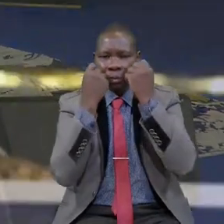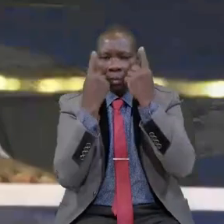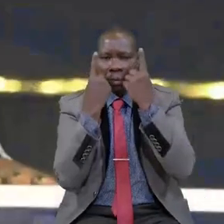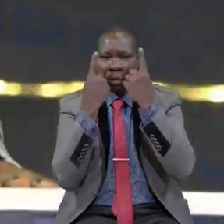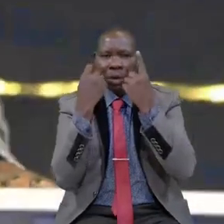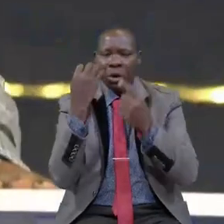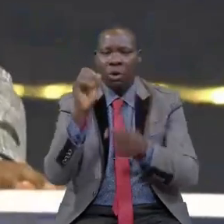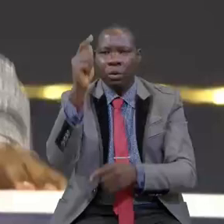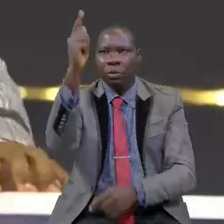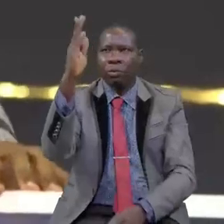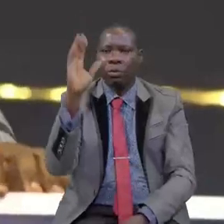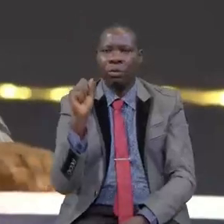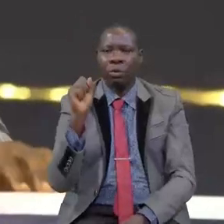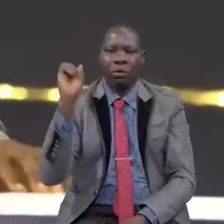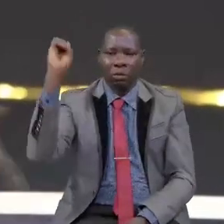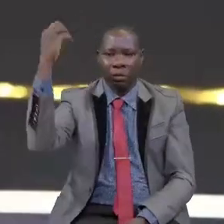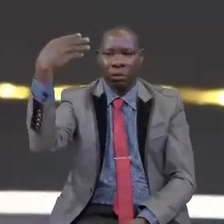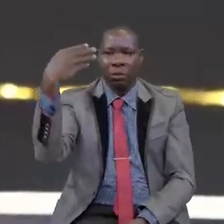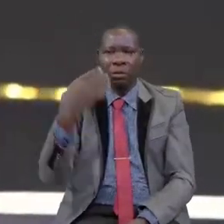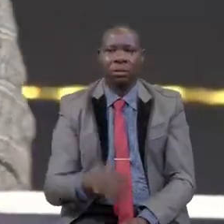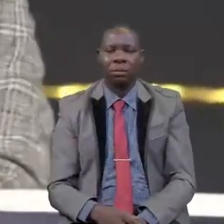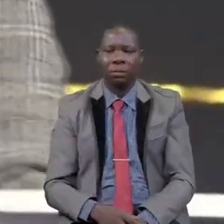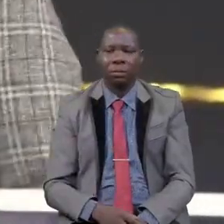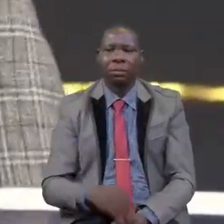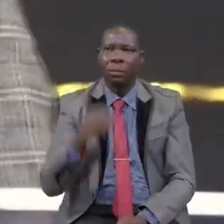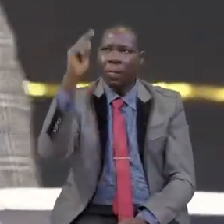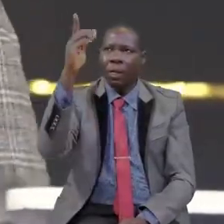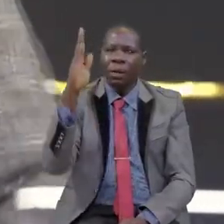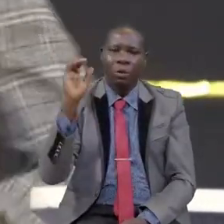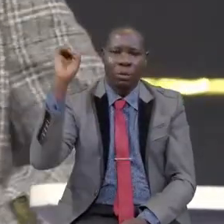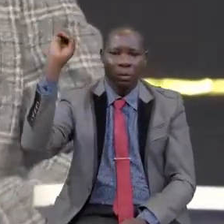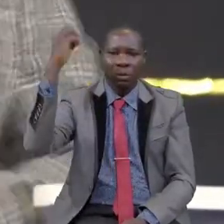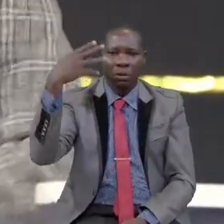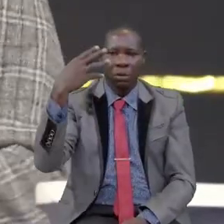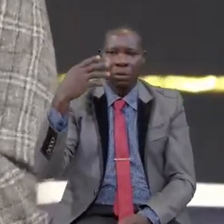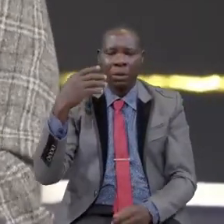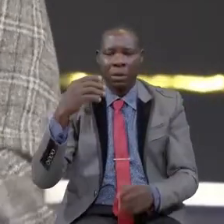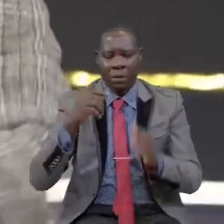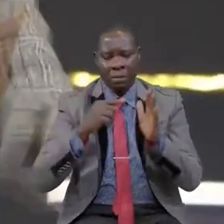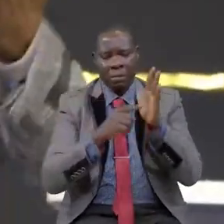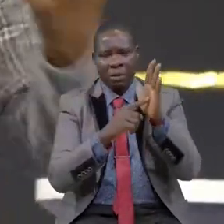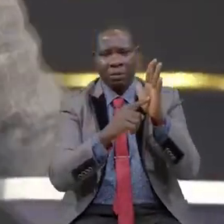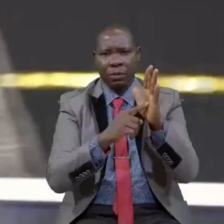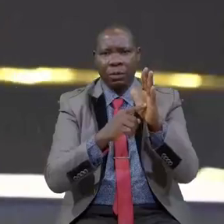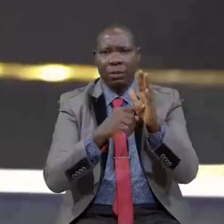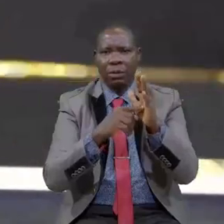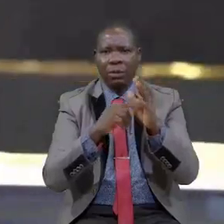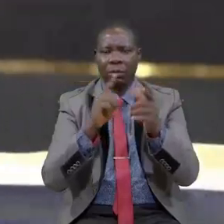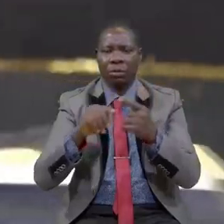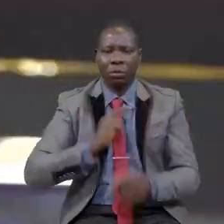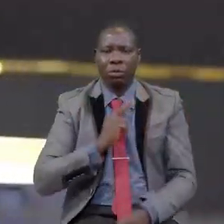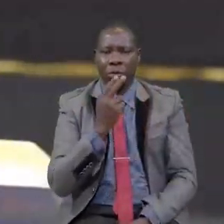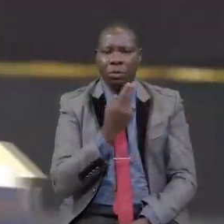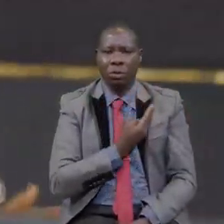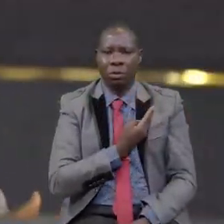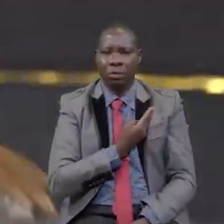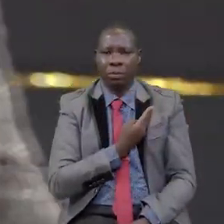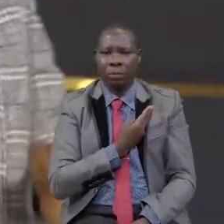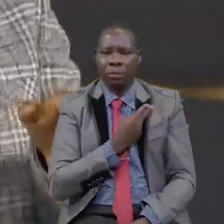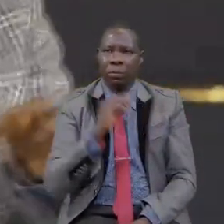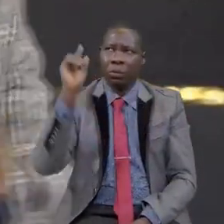de la grâce de Dieu. La grâce de Dieu a été manifestée à la croix.